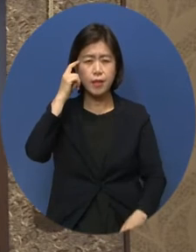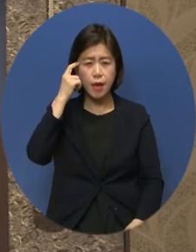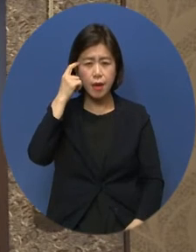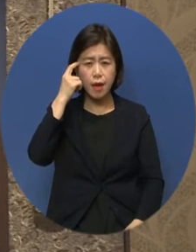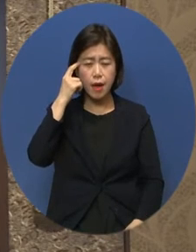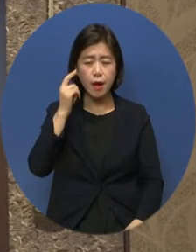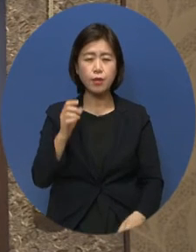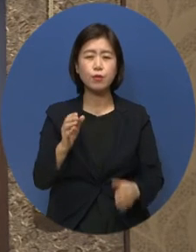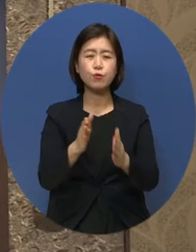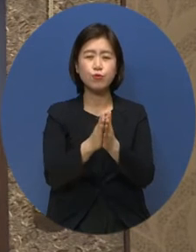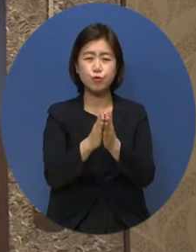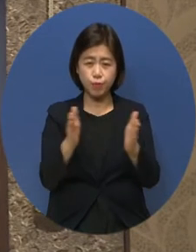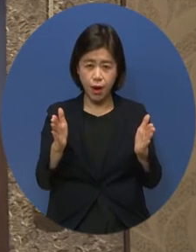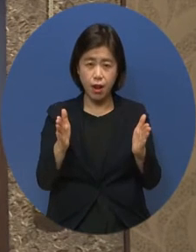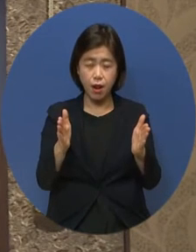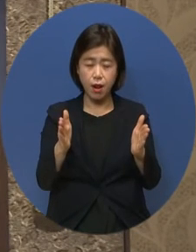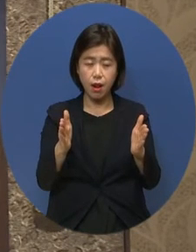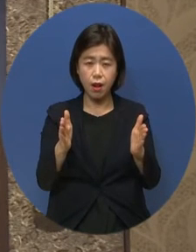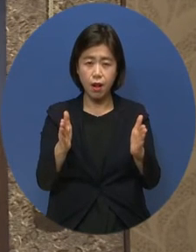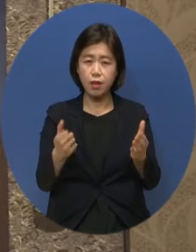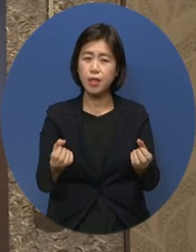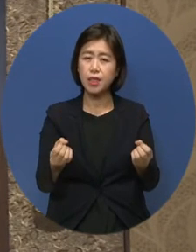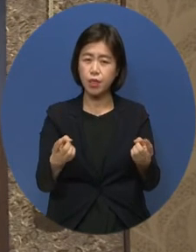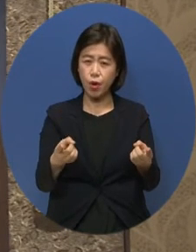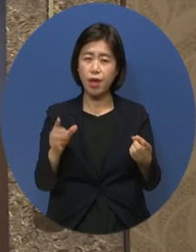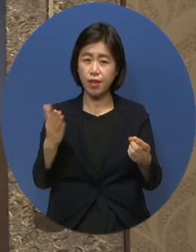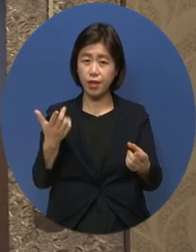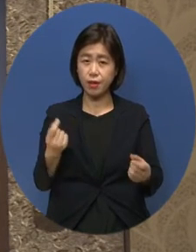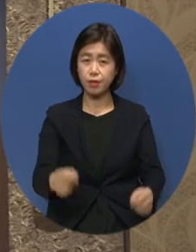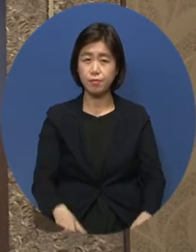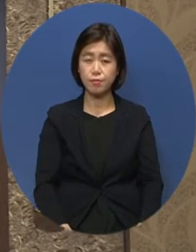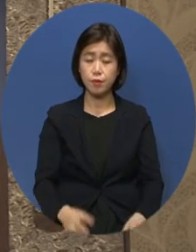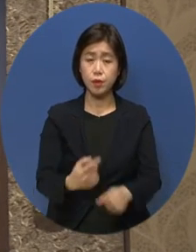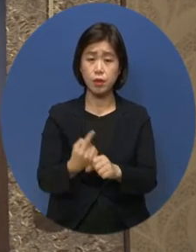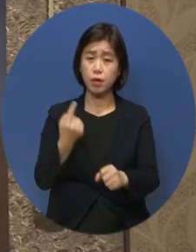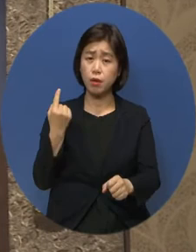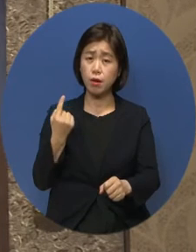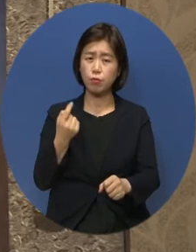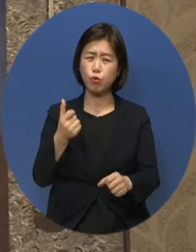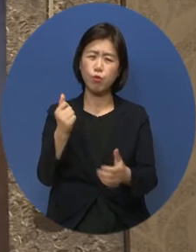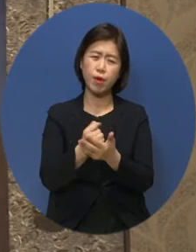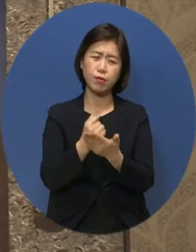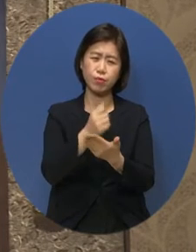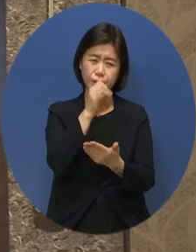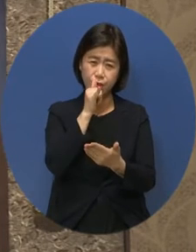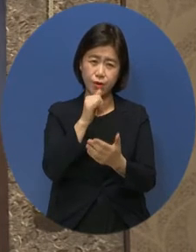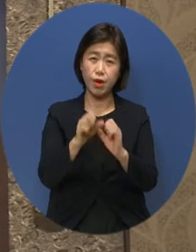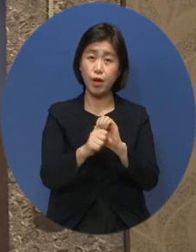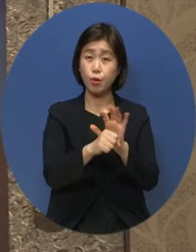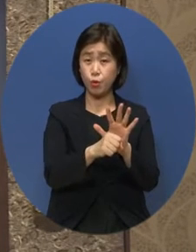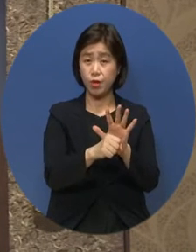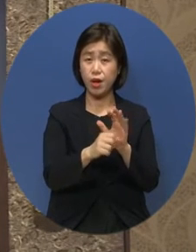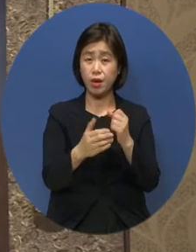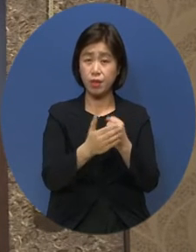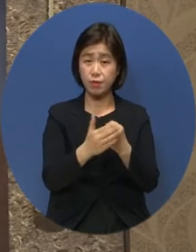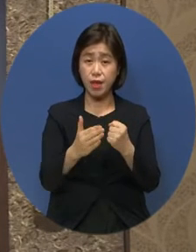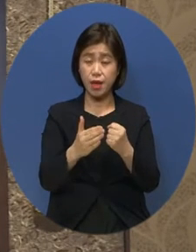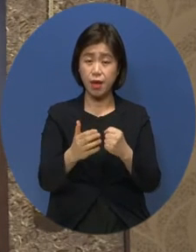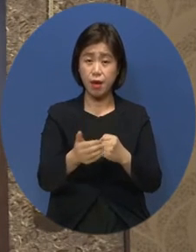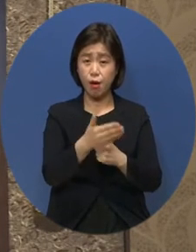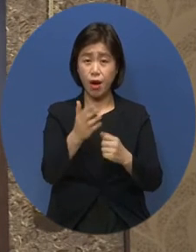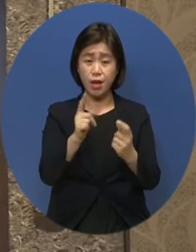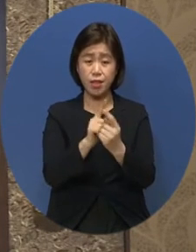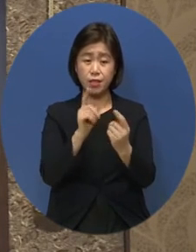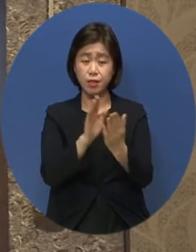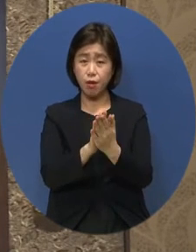아 작년에는 좀 상당히 좀 아쉬웠습니다 4 핸드밀 상황 때문에 직접 모여서